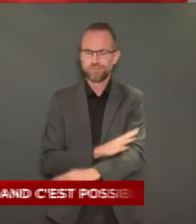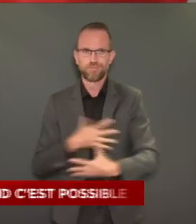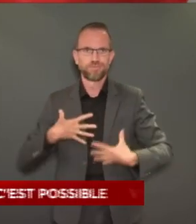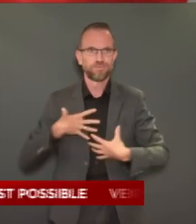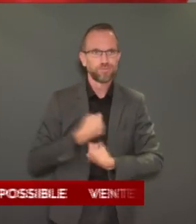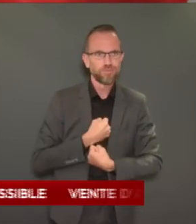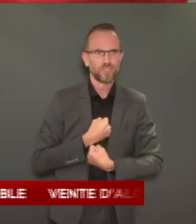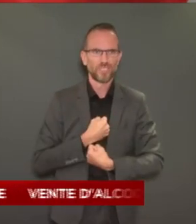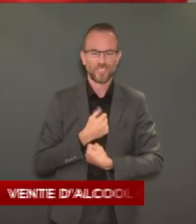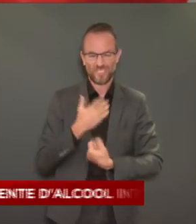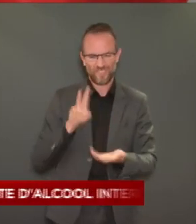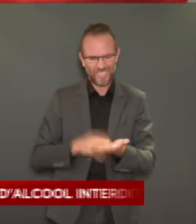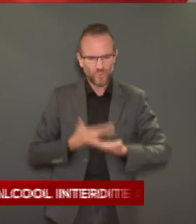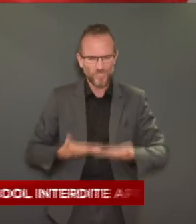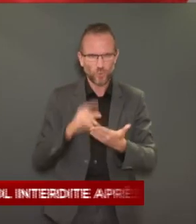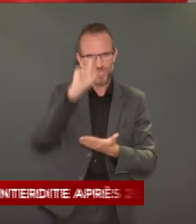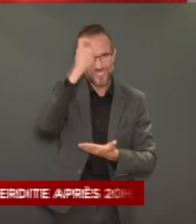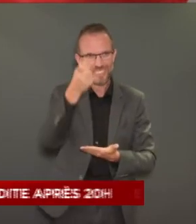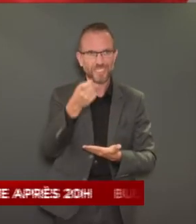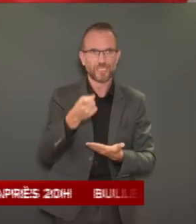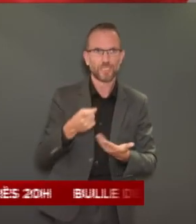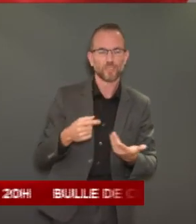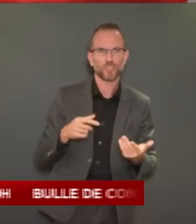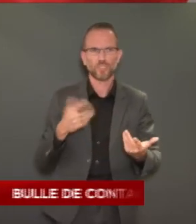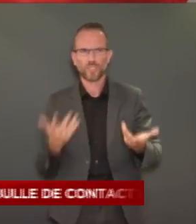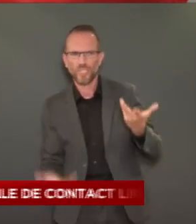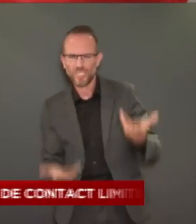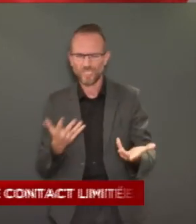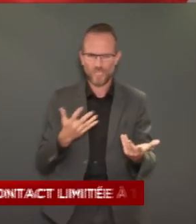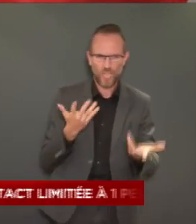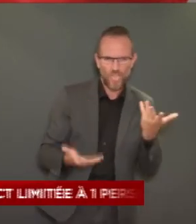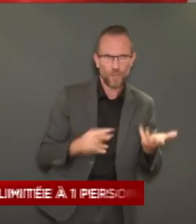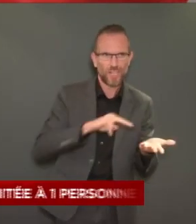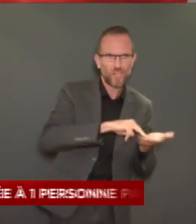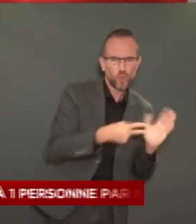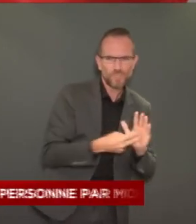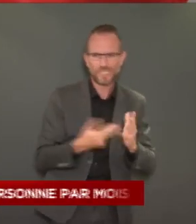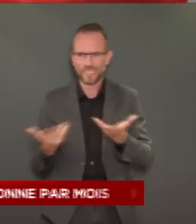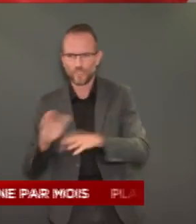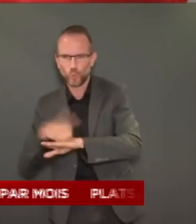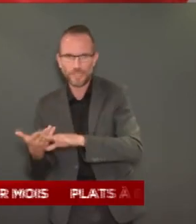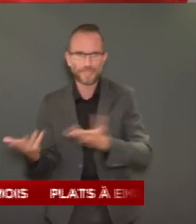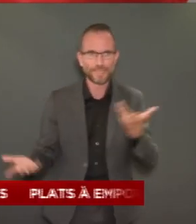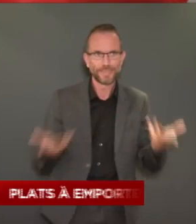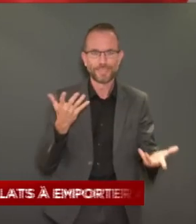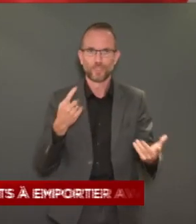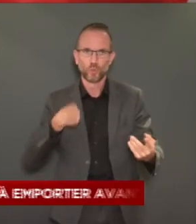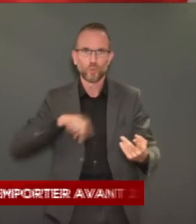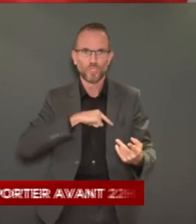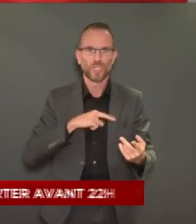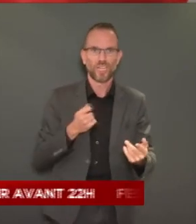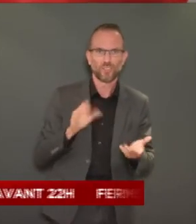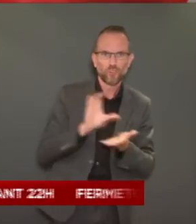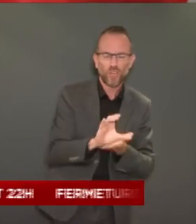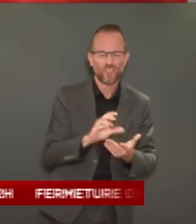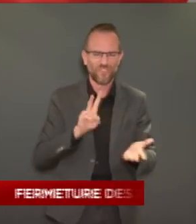les compensations économiques, nous le savons. Et c'est pourquoi nous voulions quand même créer des perspectives.